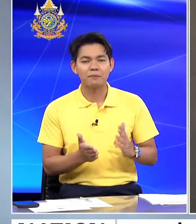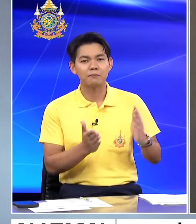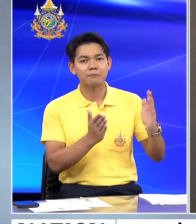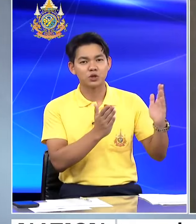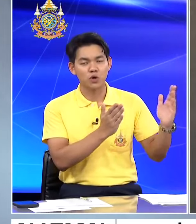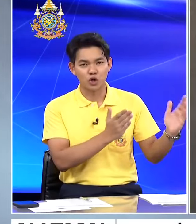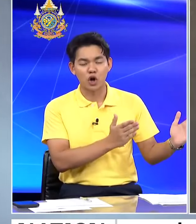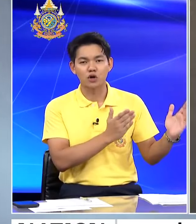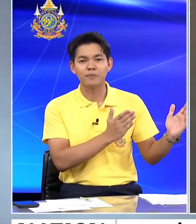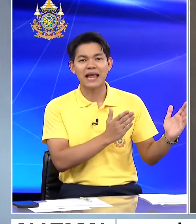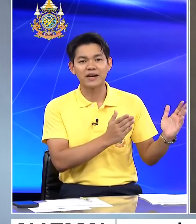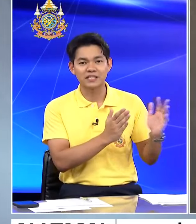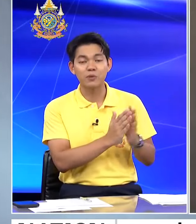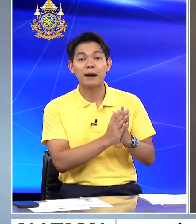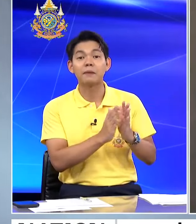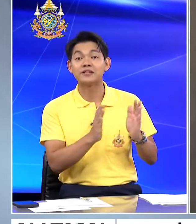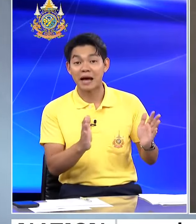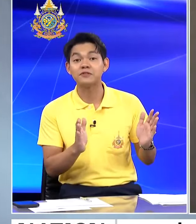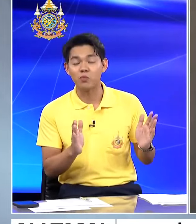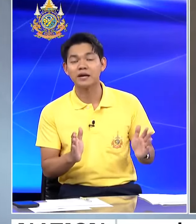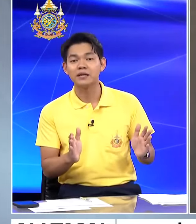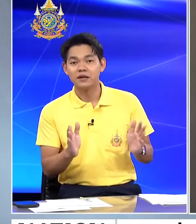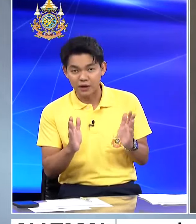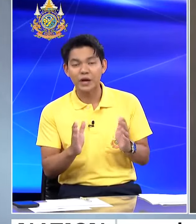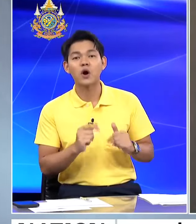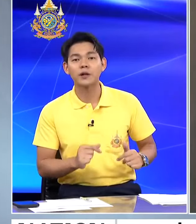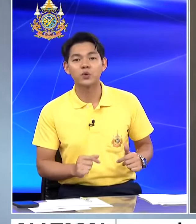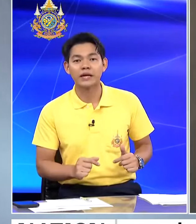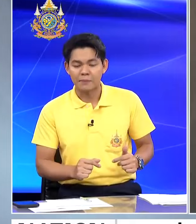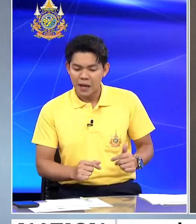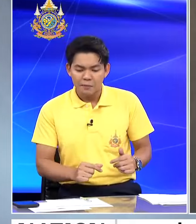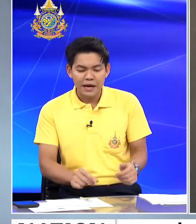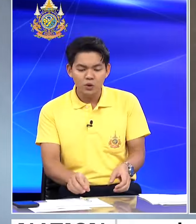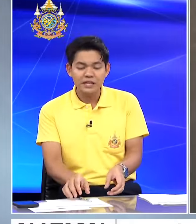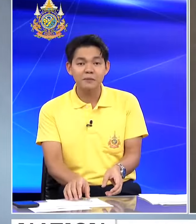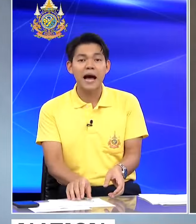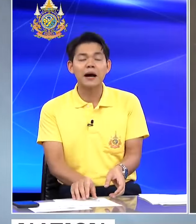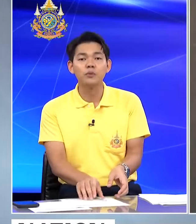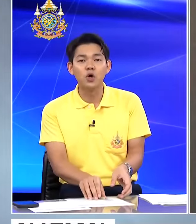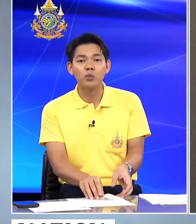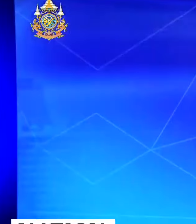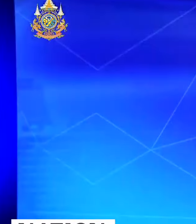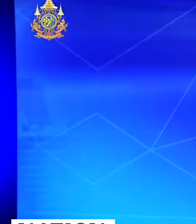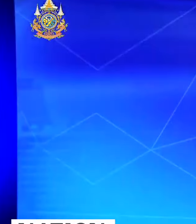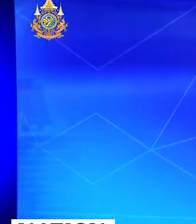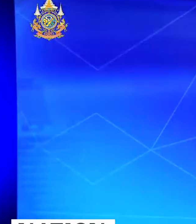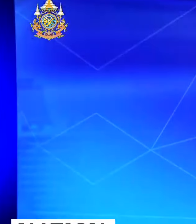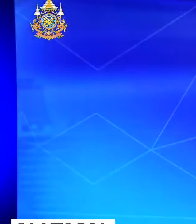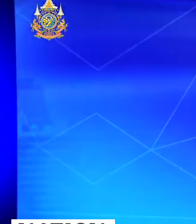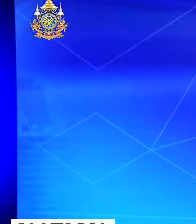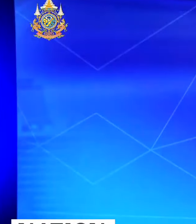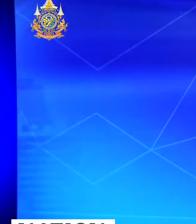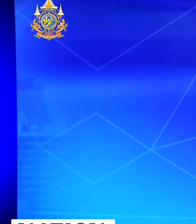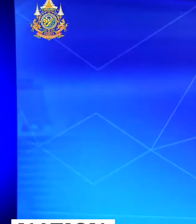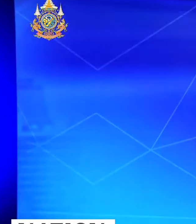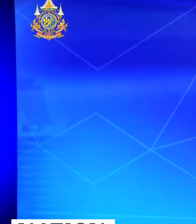จากการประชุมกตร.รอบที่แล้วน่าจะใช้เวลาประมาณ30วันเรายังรอกันอยู่นะครับไปดูที่สภาบ้างคุณผู้ชมวันนี้มีประเด็น